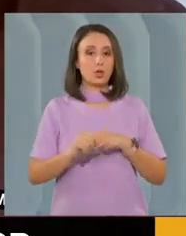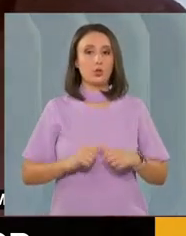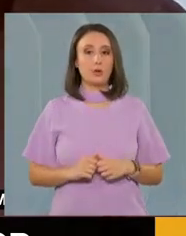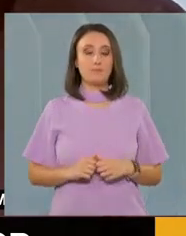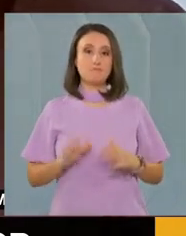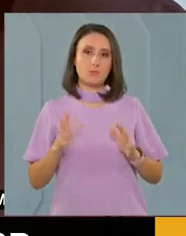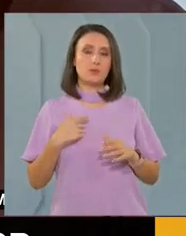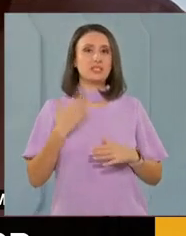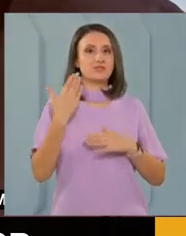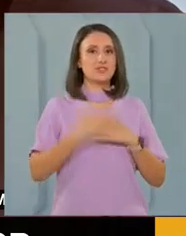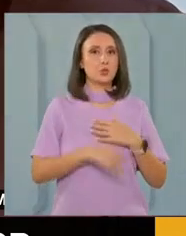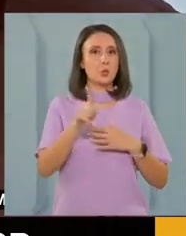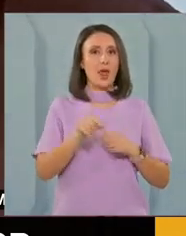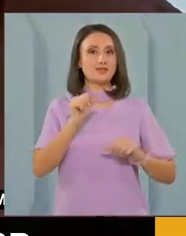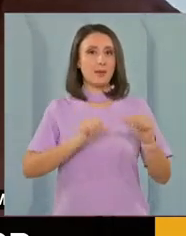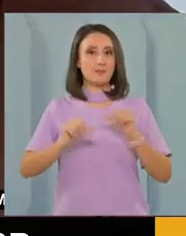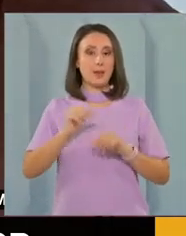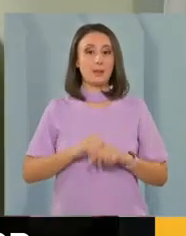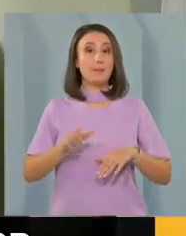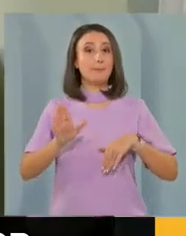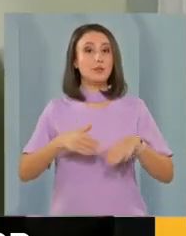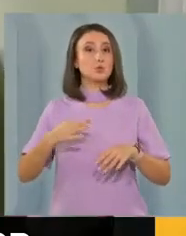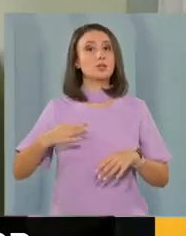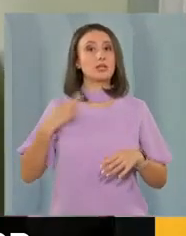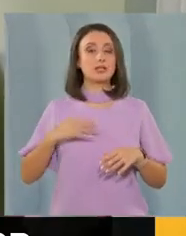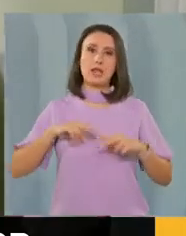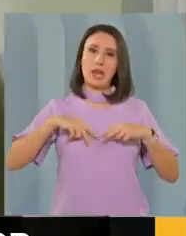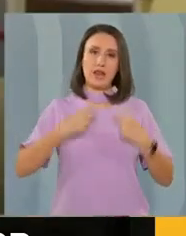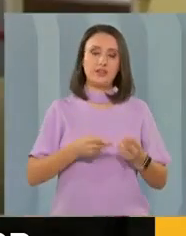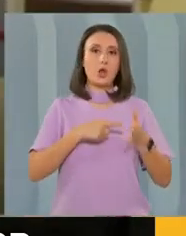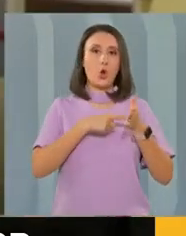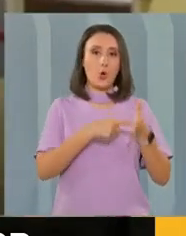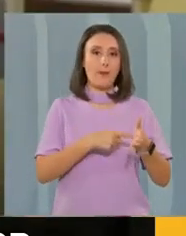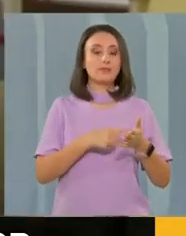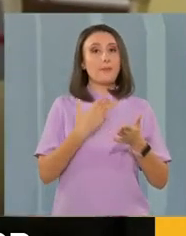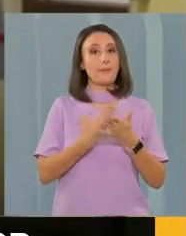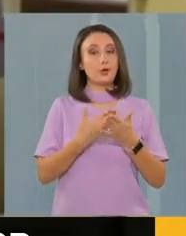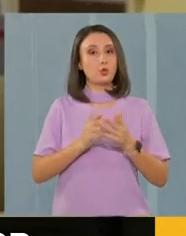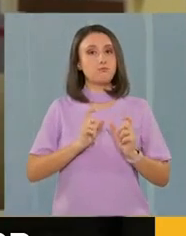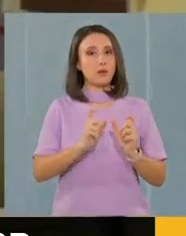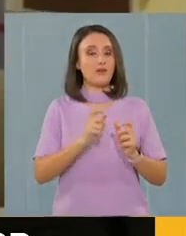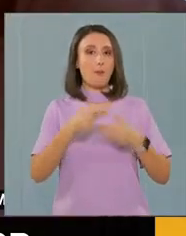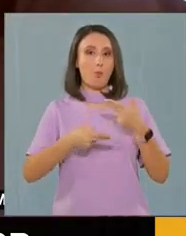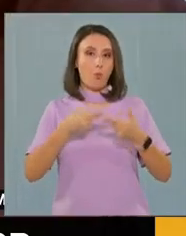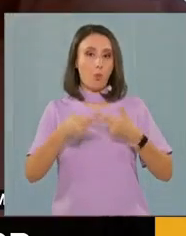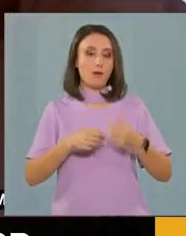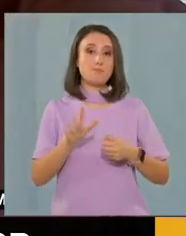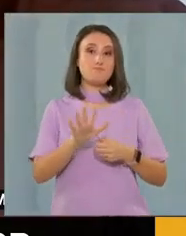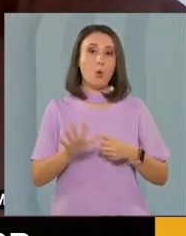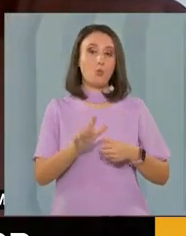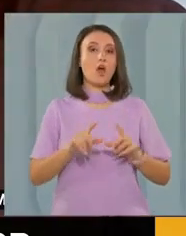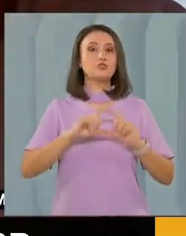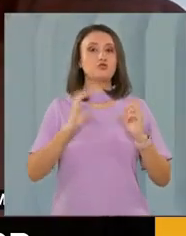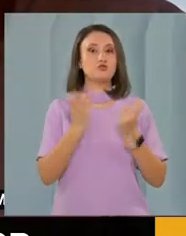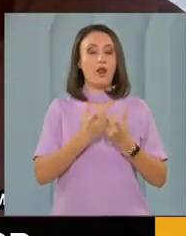probabil spre sfârșitul lunii septembrie ministrul sănătății a revenit și cu recomandările pentru prevenirea infectării populația